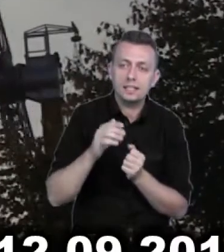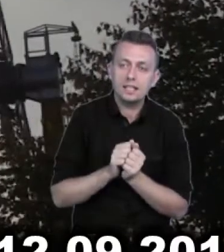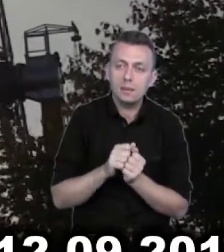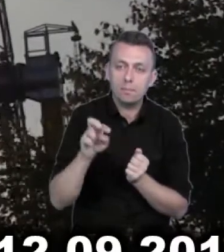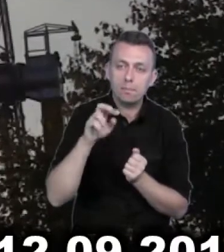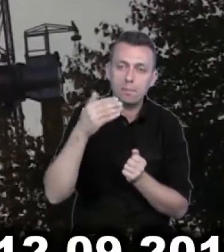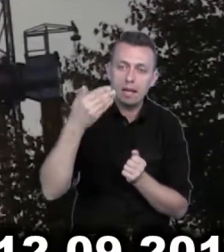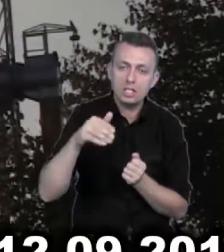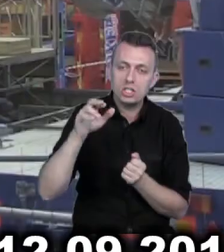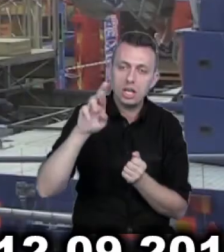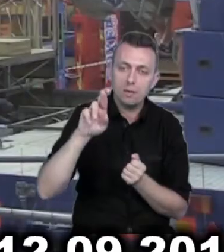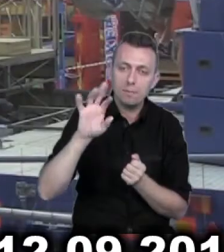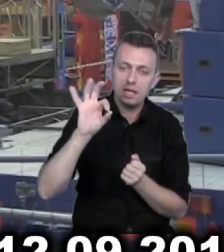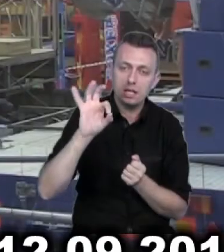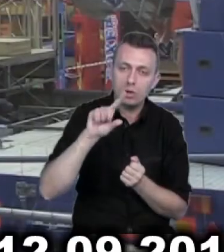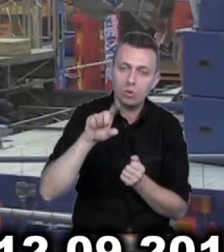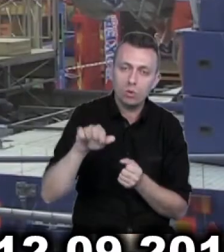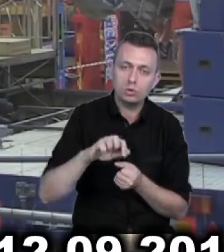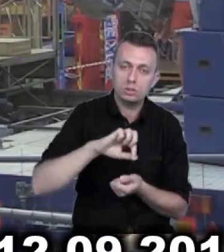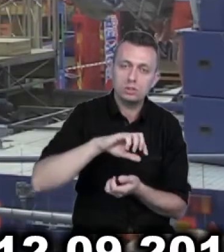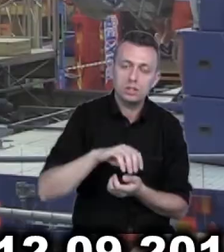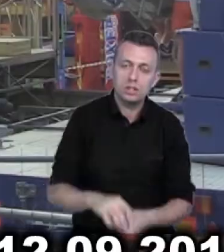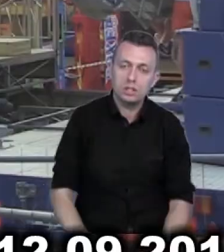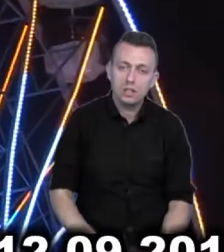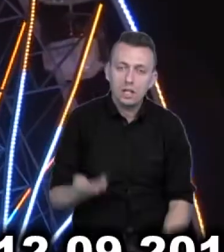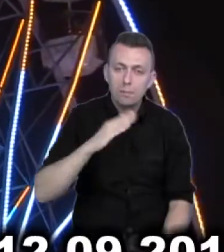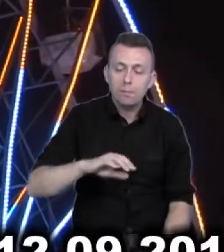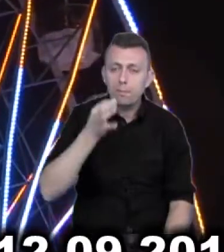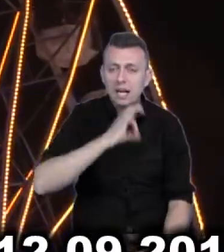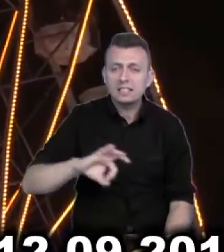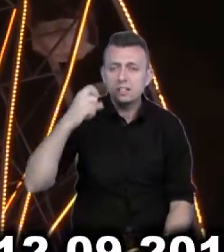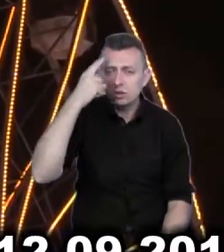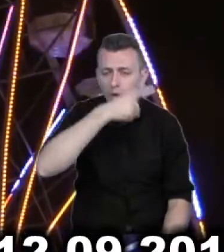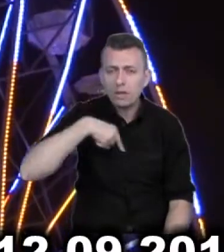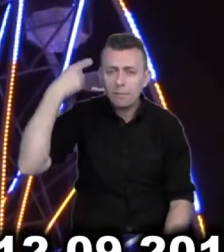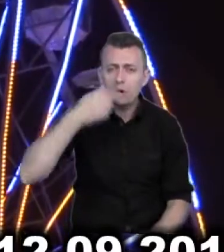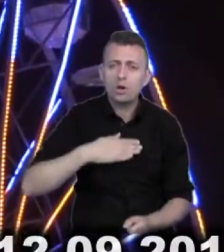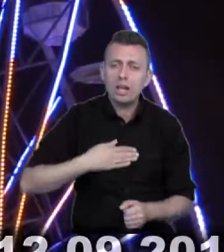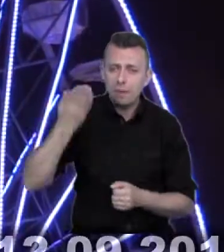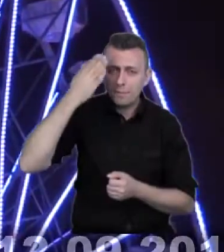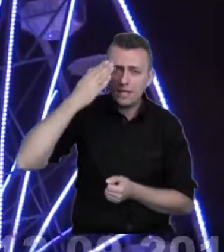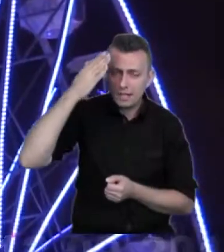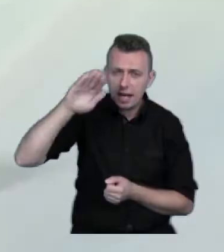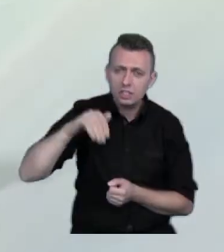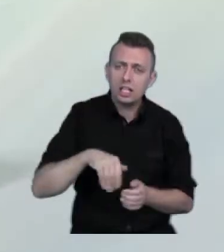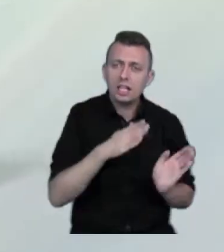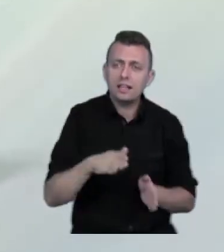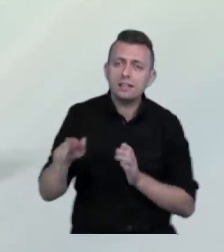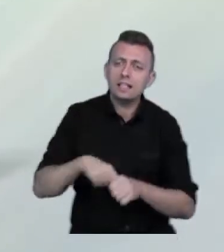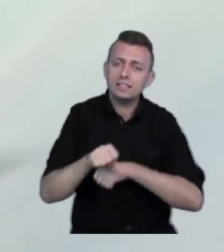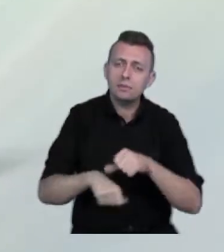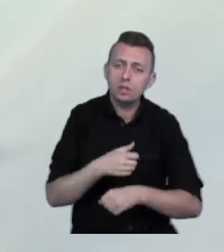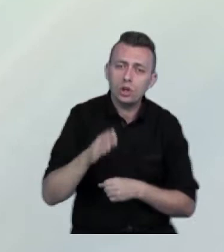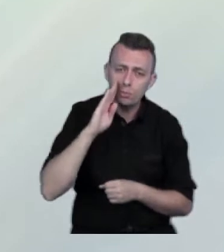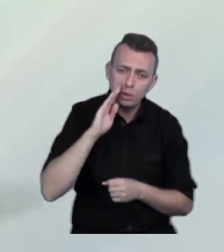42. Świętu Róży dopisała fantastyczna pogoda, która, miejmy nadzieję, będzie również wspaniała w przyszłym roku.